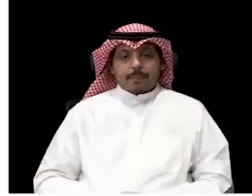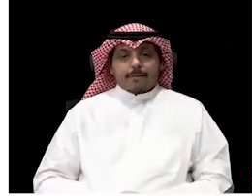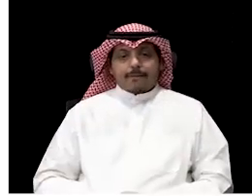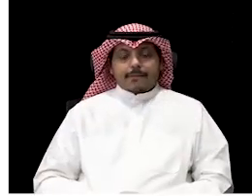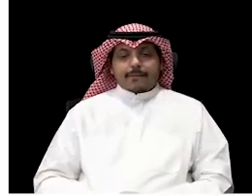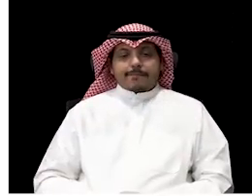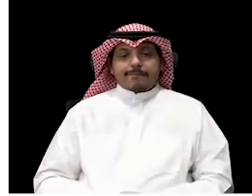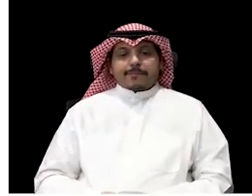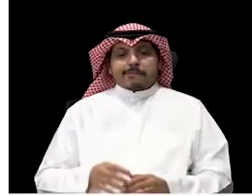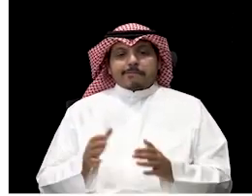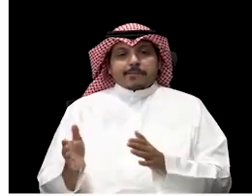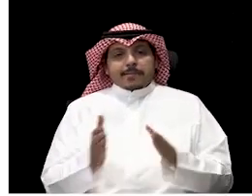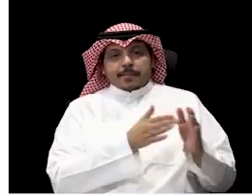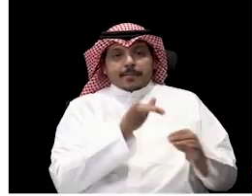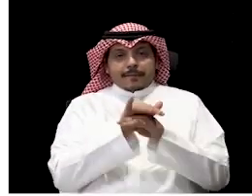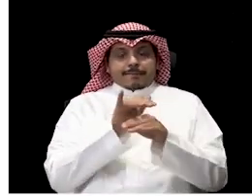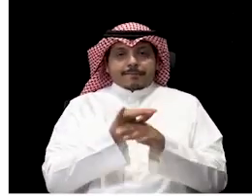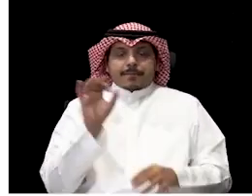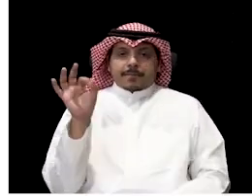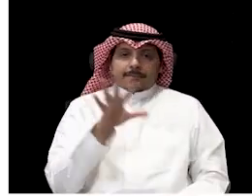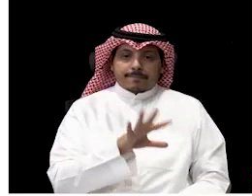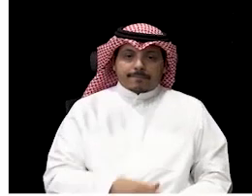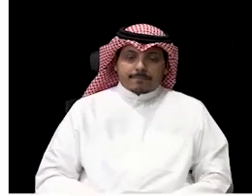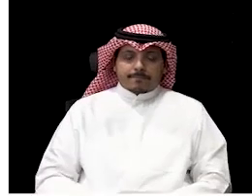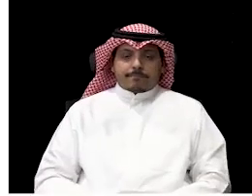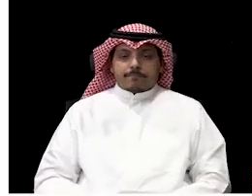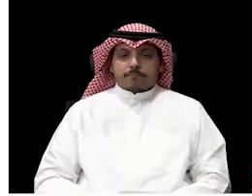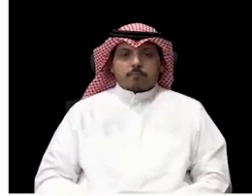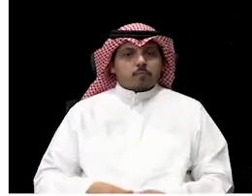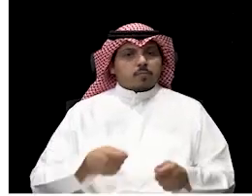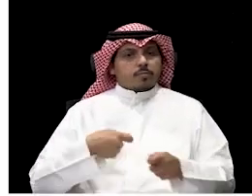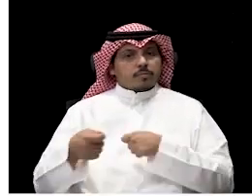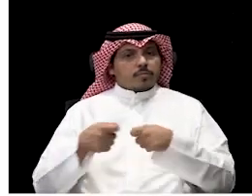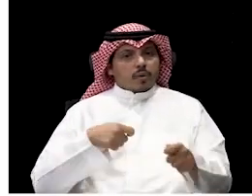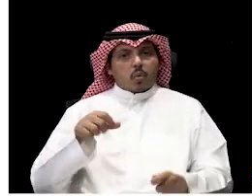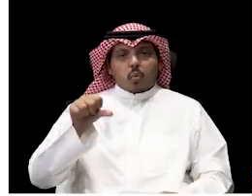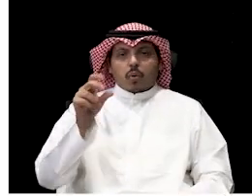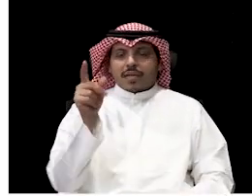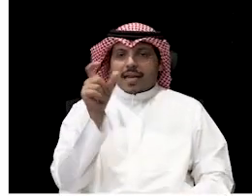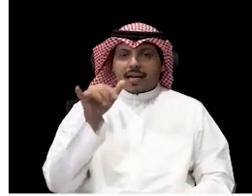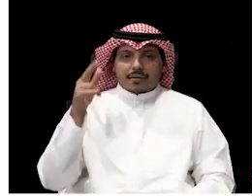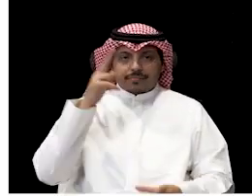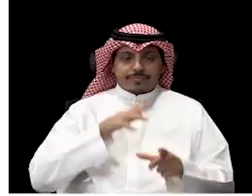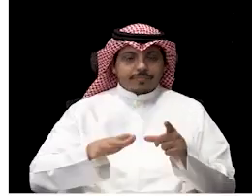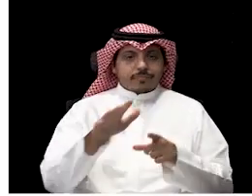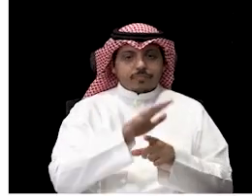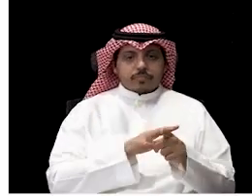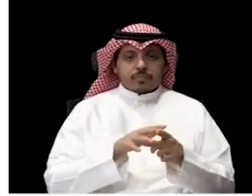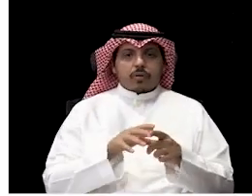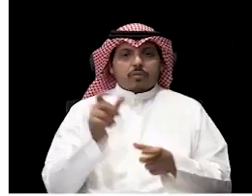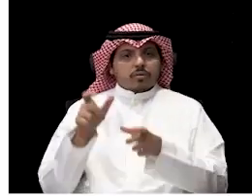الدرس 15، الاقتصاد الوطني. ما المقصود بالاقتصاد الوطني؟ هو مجموع عمليات